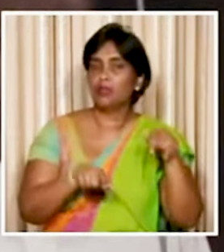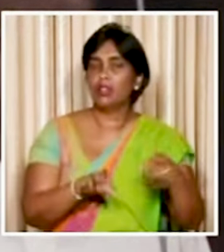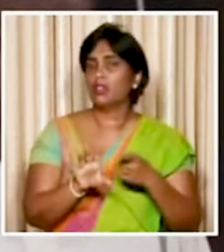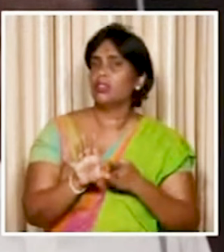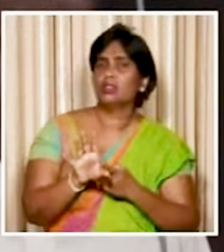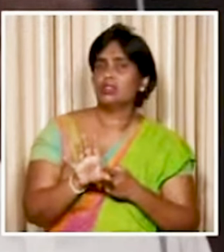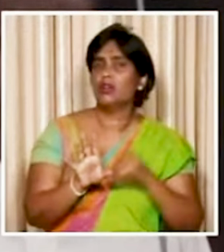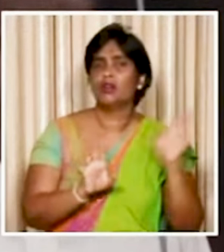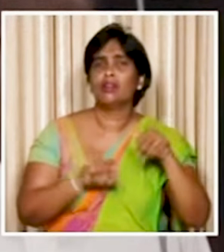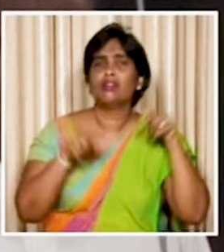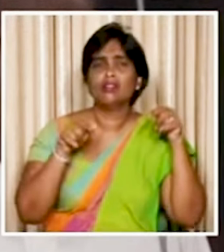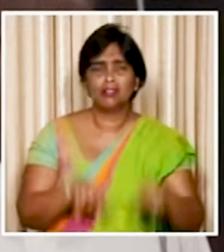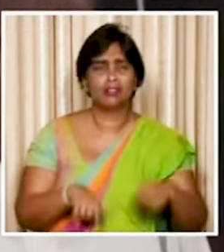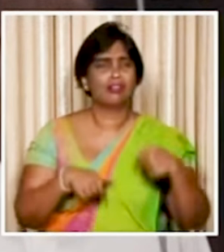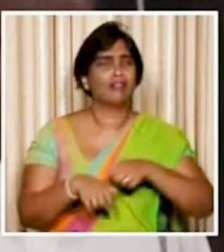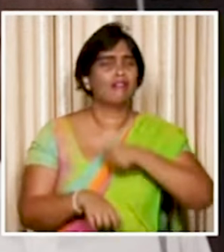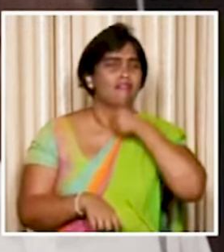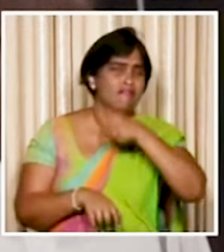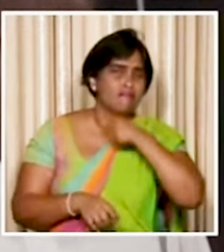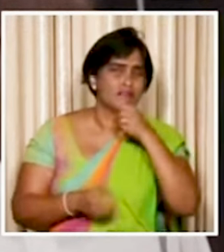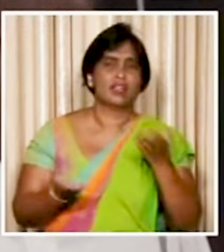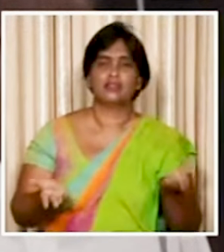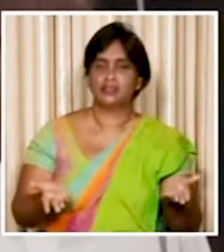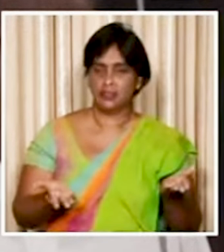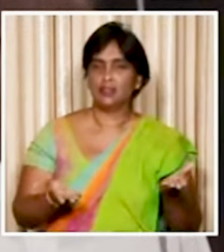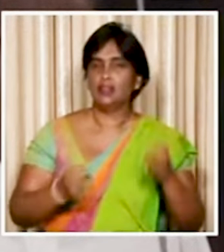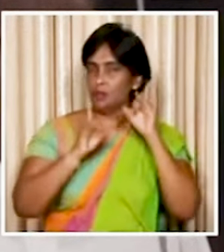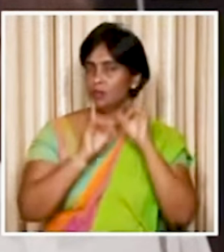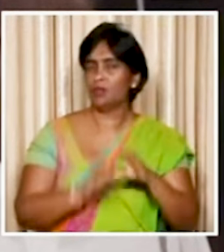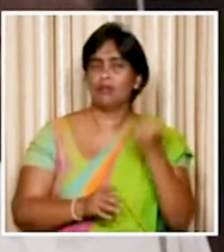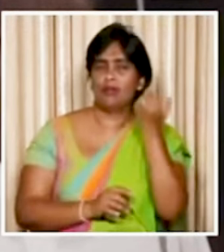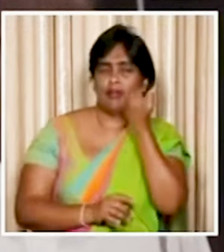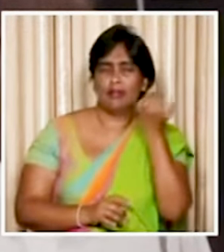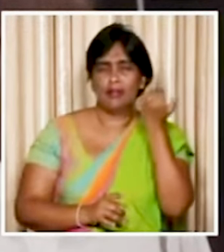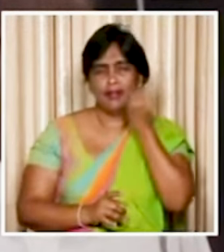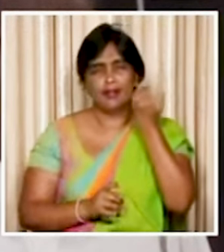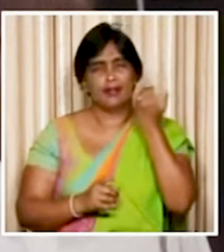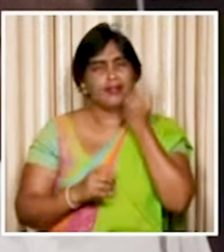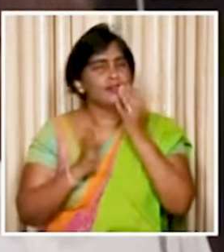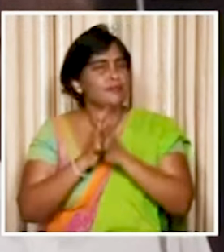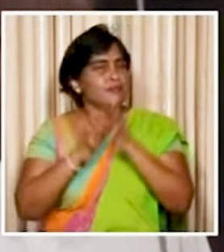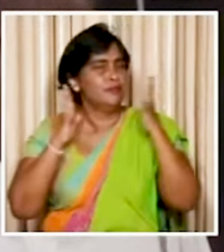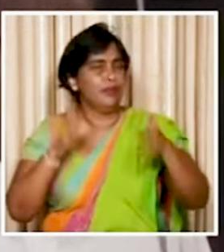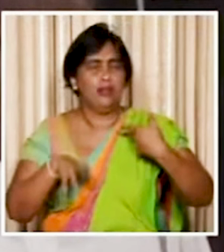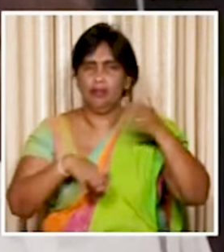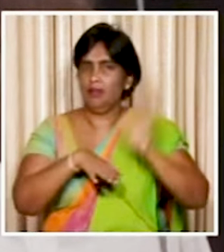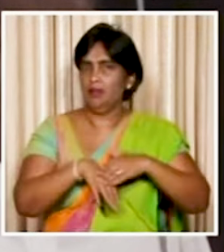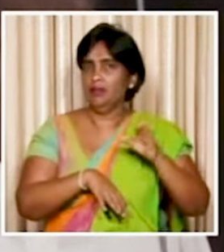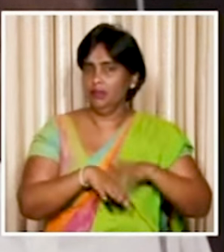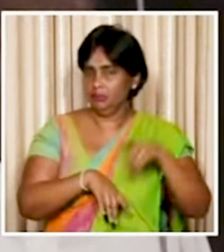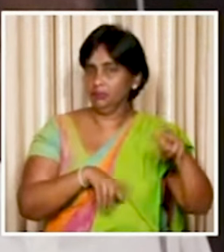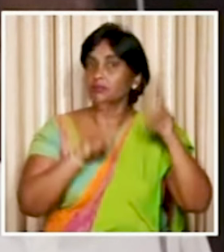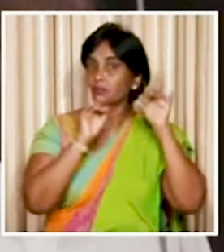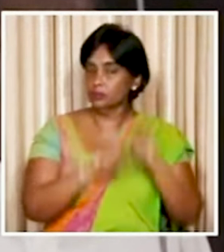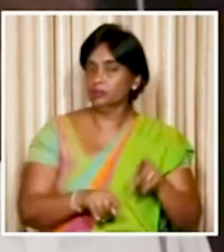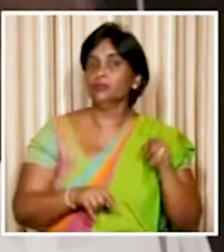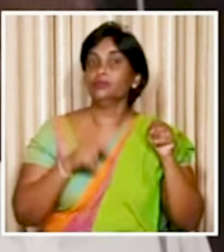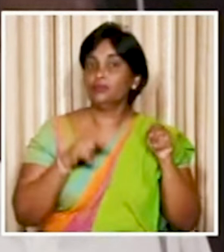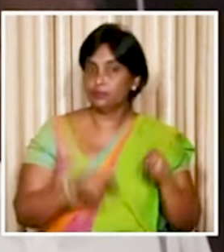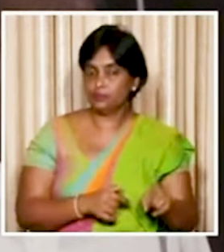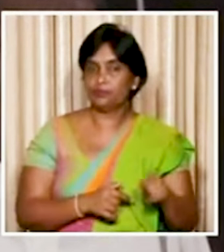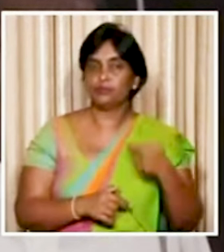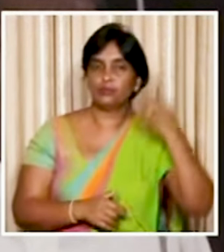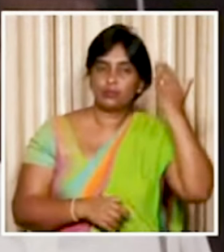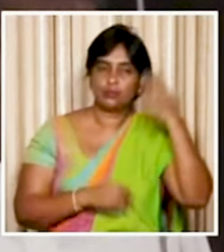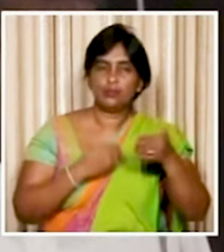முதிர்ந்த மிகப்பெரிய கொடிய நோய்களால் அவர்கள் தாக்கப்பட்டு அவர்கள் அங்கு ஒரு மரணிக்கின்ற தருவாயில்